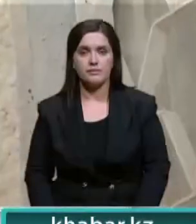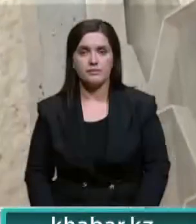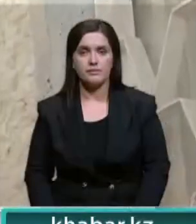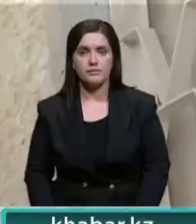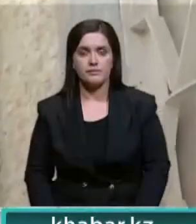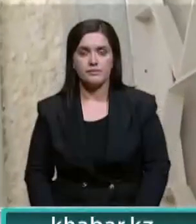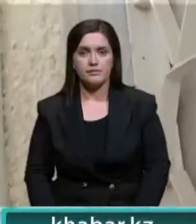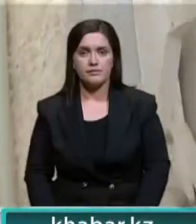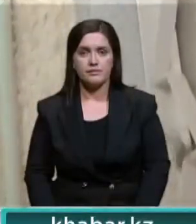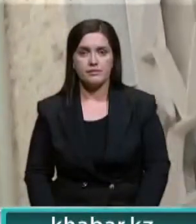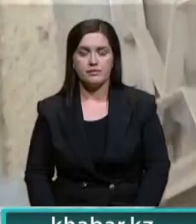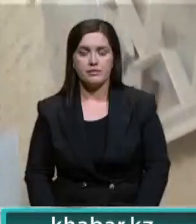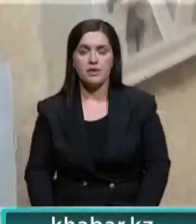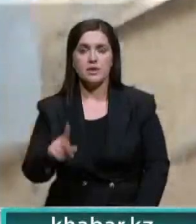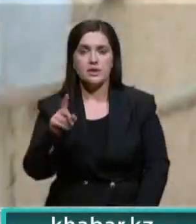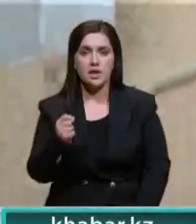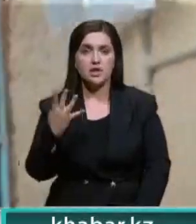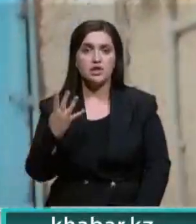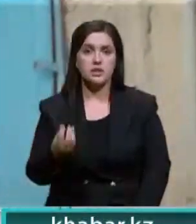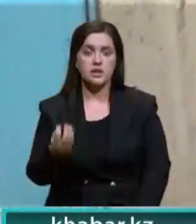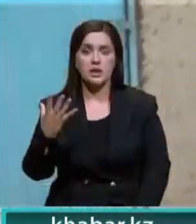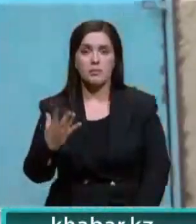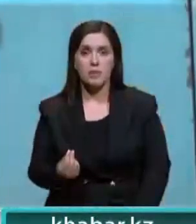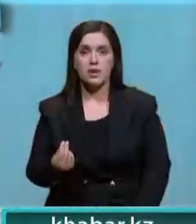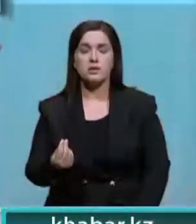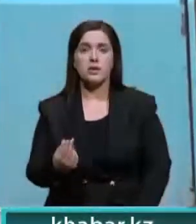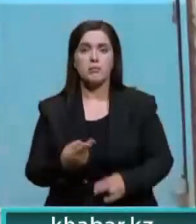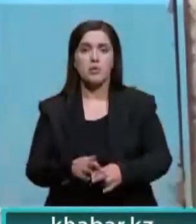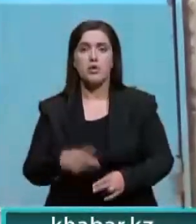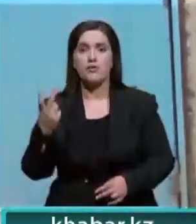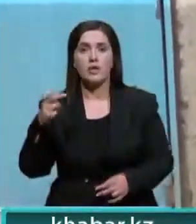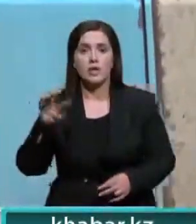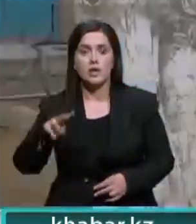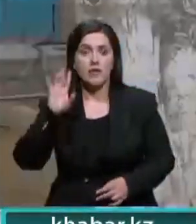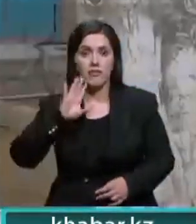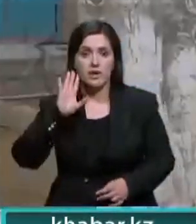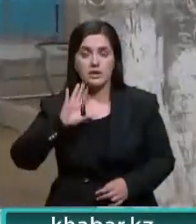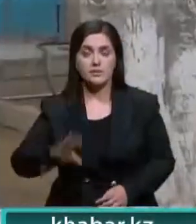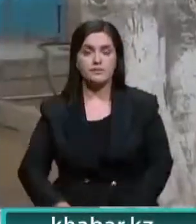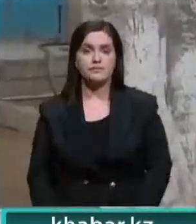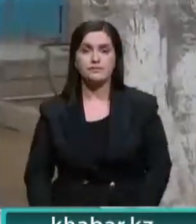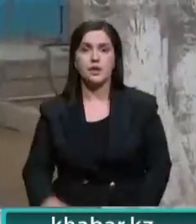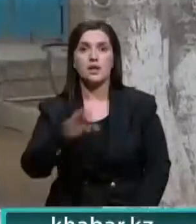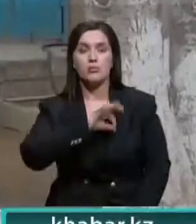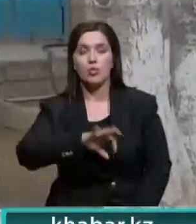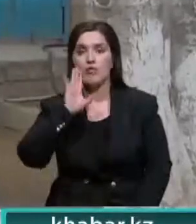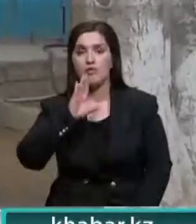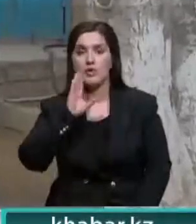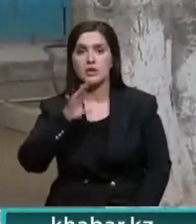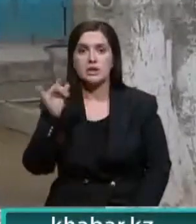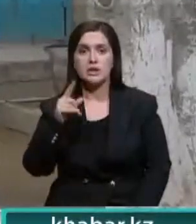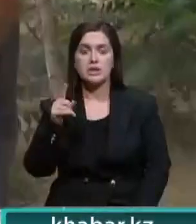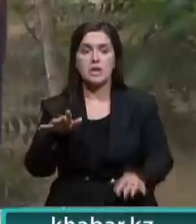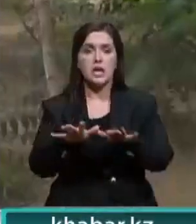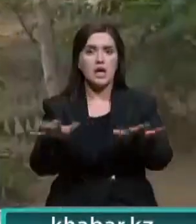За последние 4-5 дней накопилось в районе 200 литров воды. Использовать воду из кондиционеров